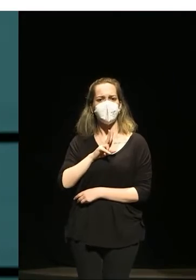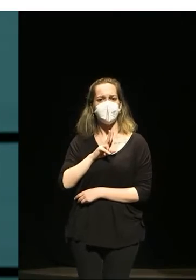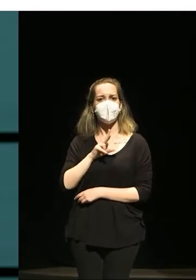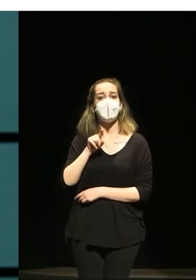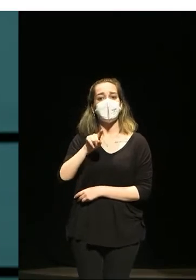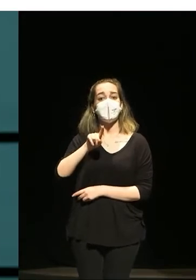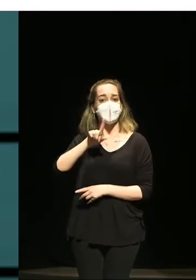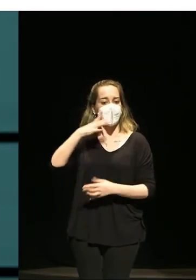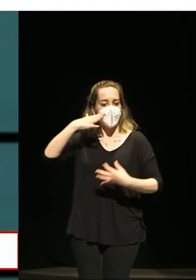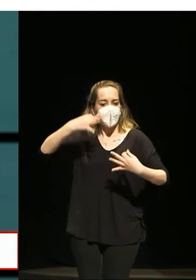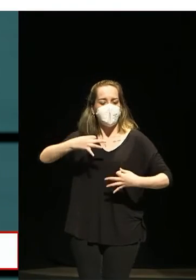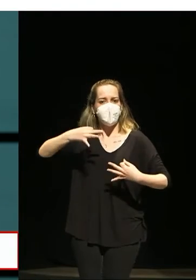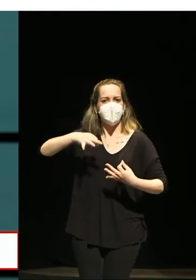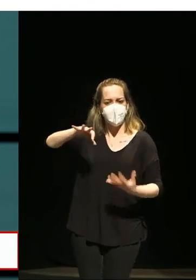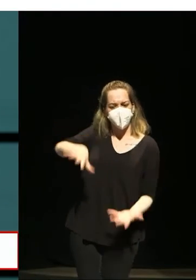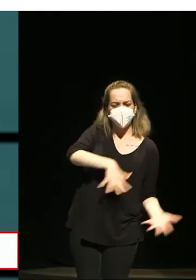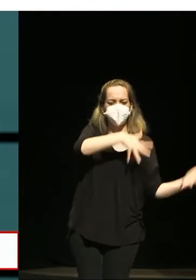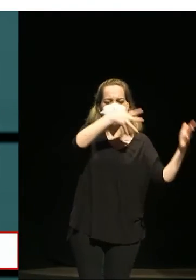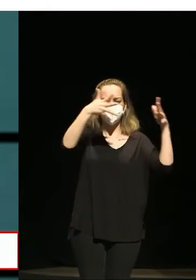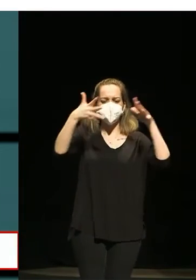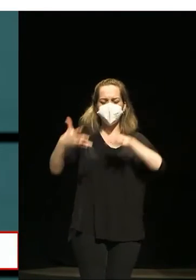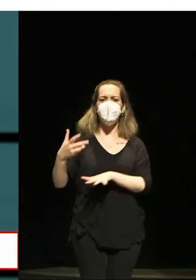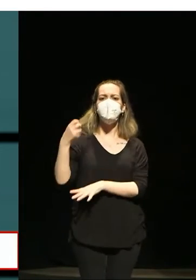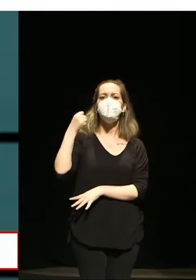canviar realitats, el contrapoder està en el